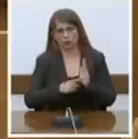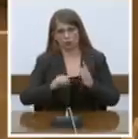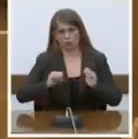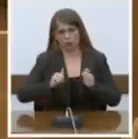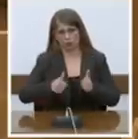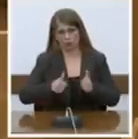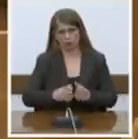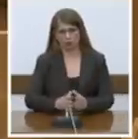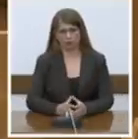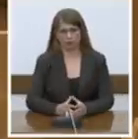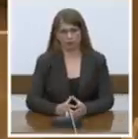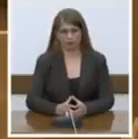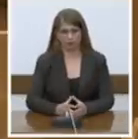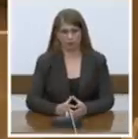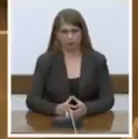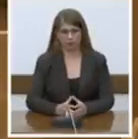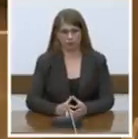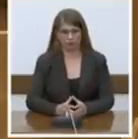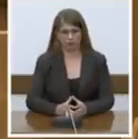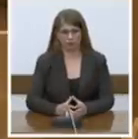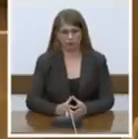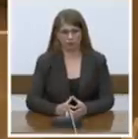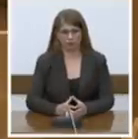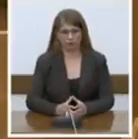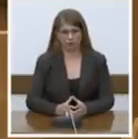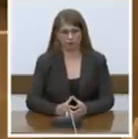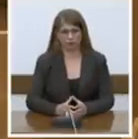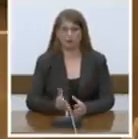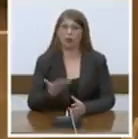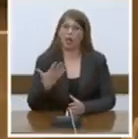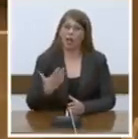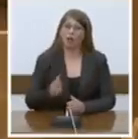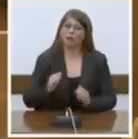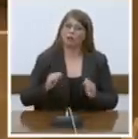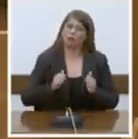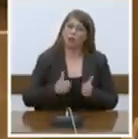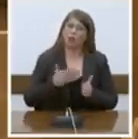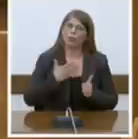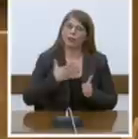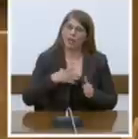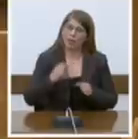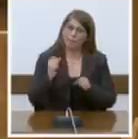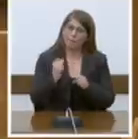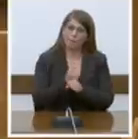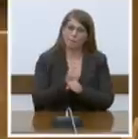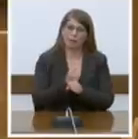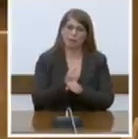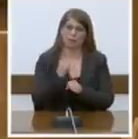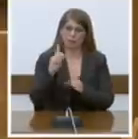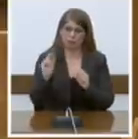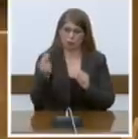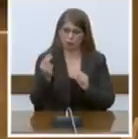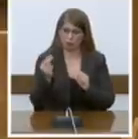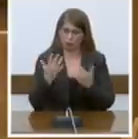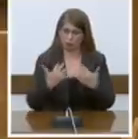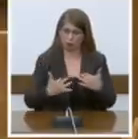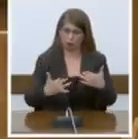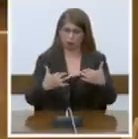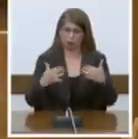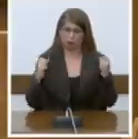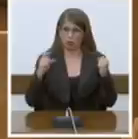πρωτοβουλειών. Έχουμε την πρόθεση να επιμένουμε σε μία Βουλή ζωντανή,